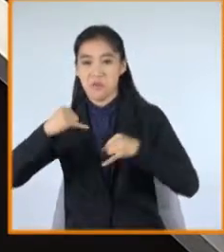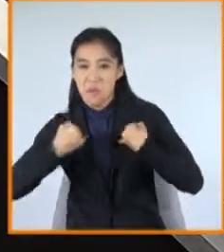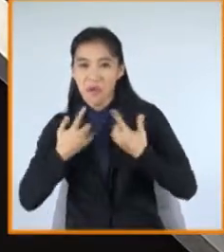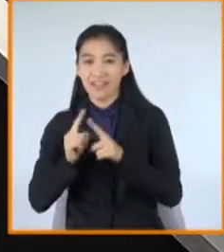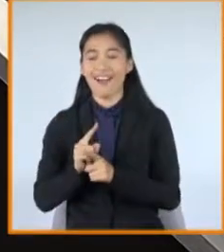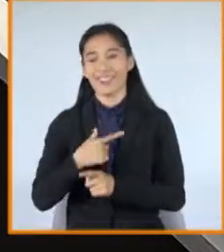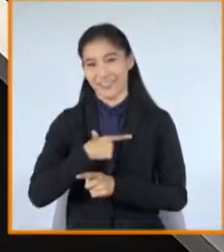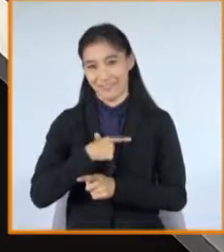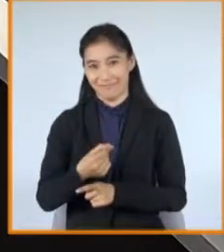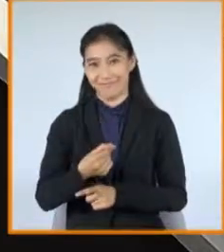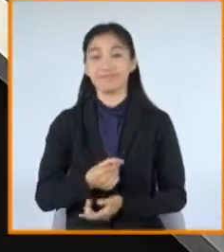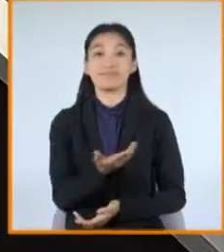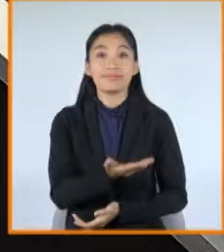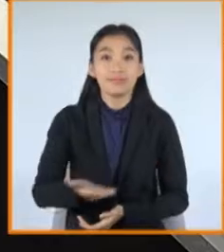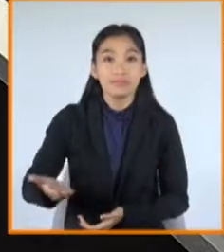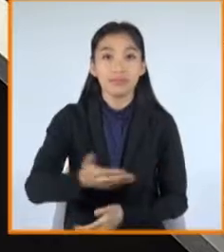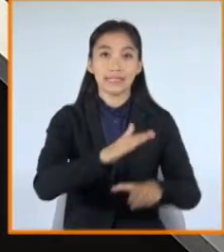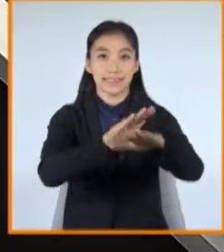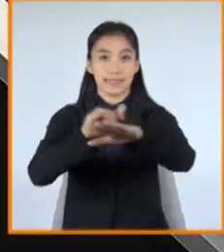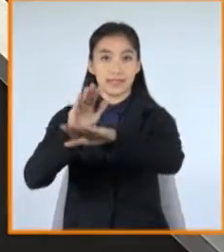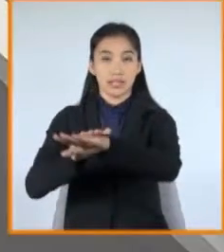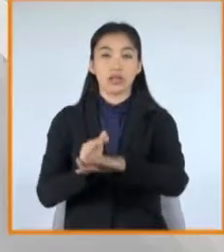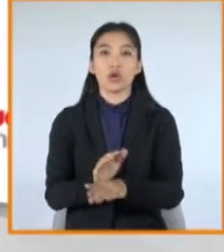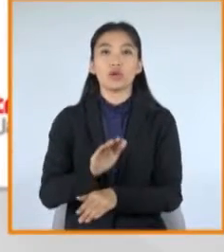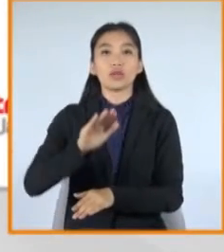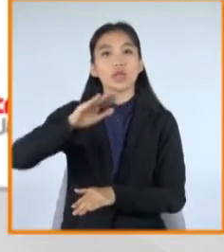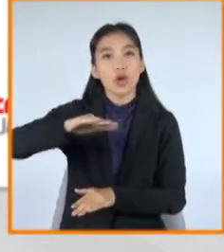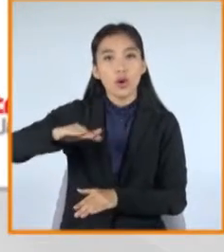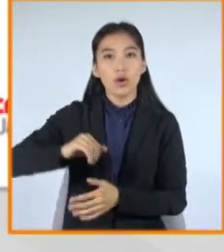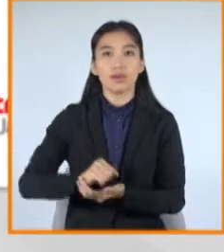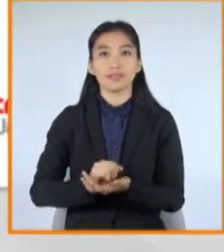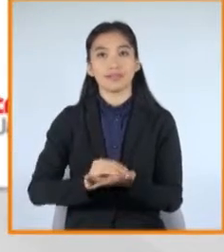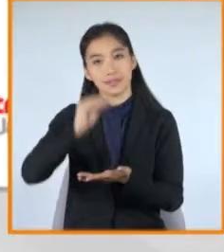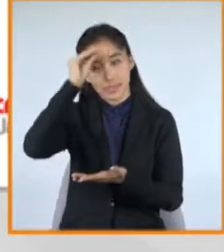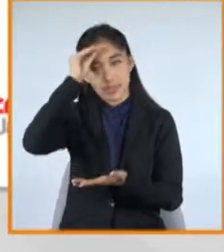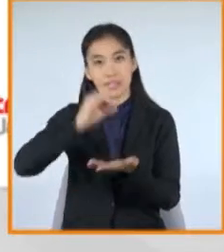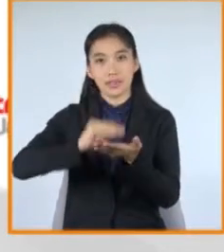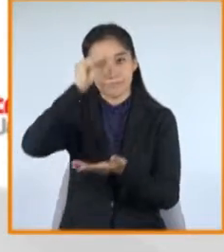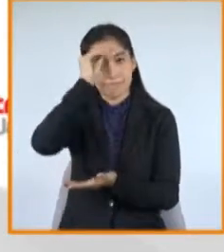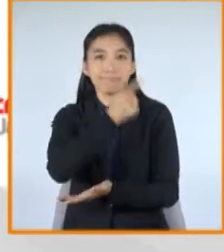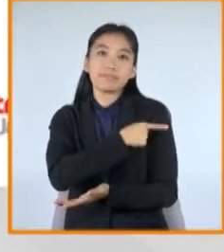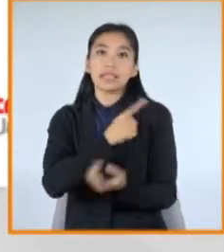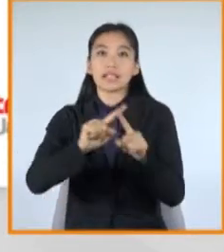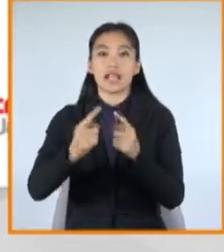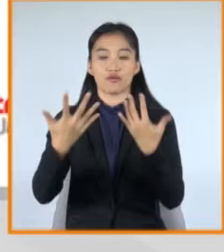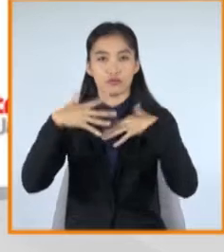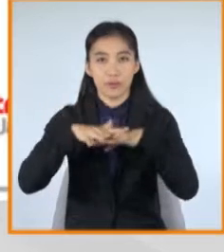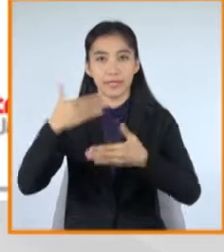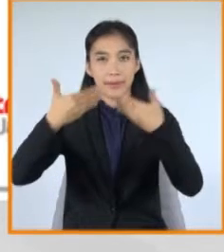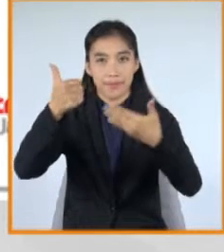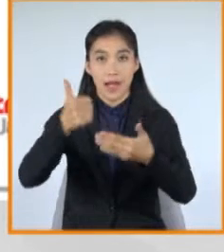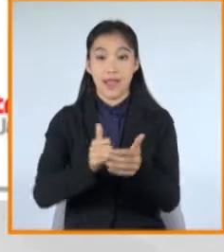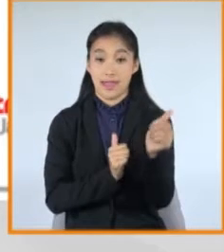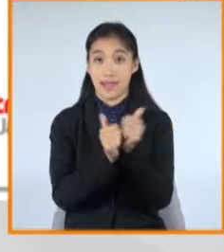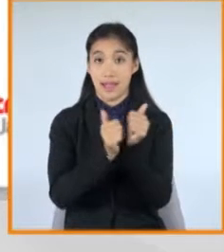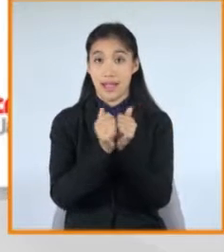ะขอเชิญชวนคุณผู้ชมนะคะรวมถึงน้องๆนิสิตนักศึกษาค่ะมาร่วมกิจกรรมดีๆนะคะก็คือ True Young Producer Award 2016ค่ะร่วมประกวด